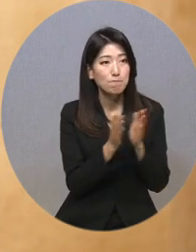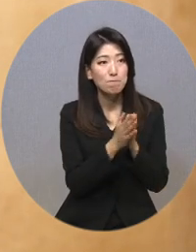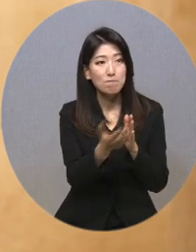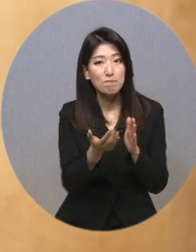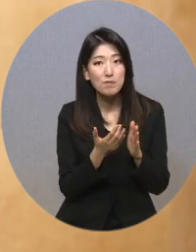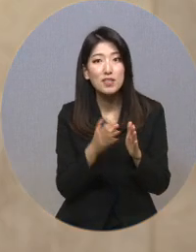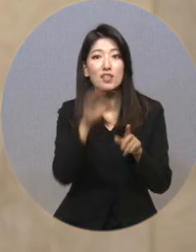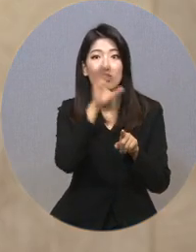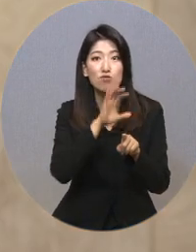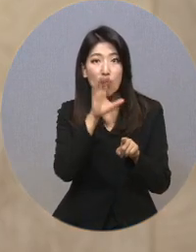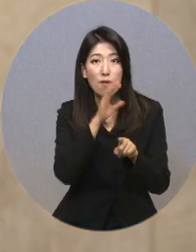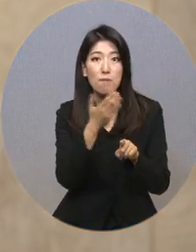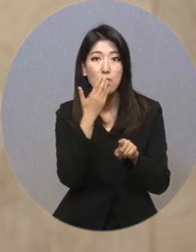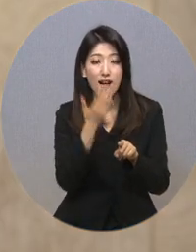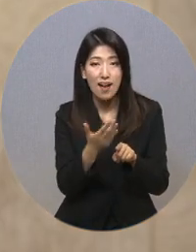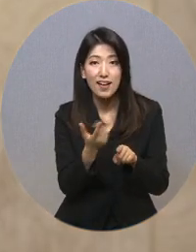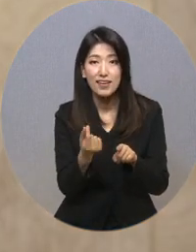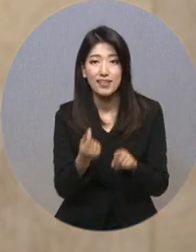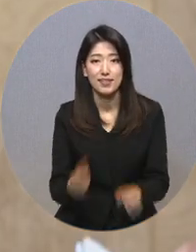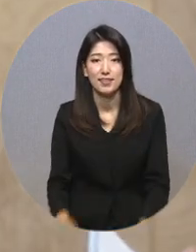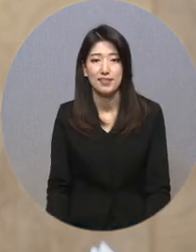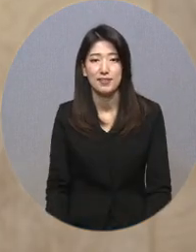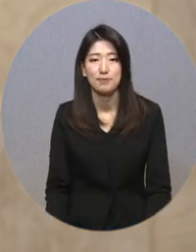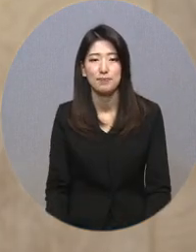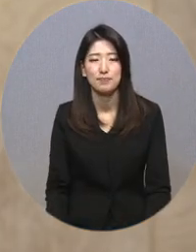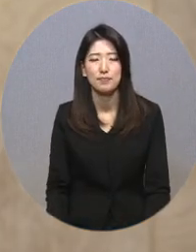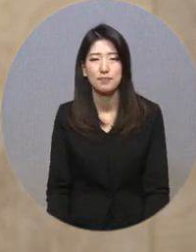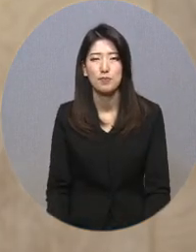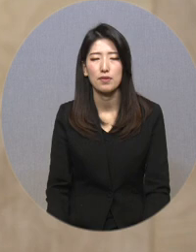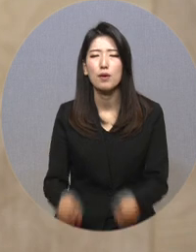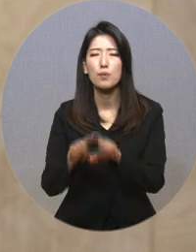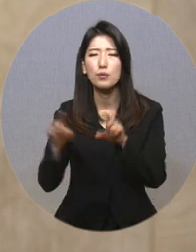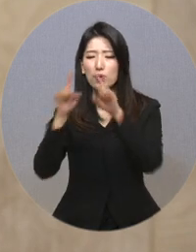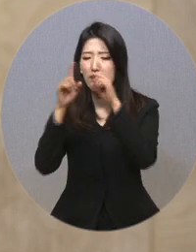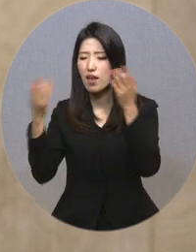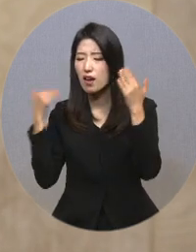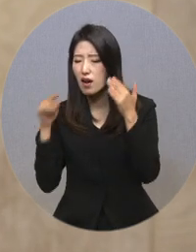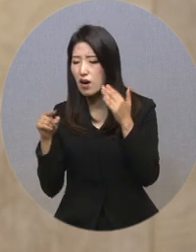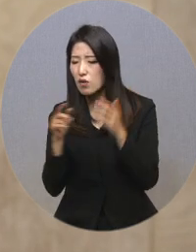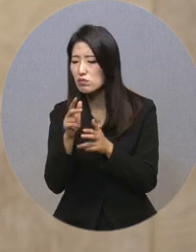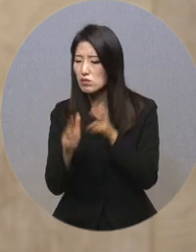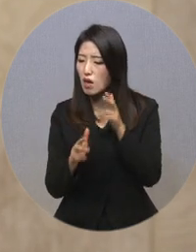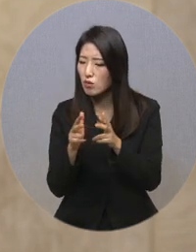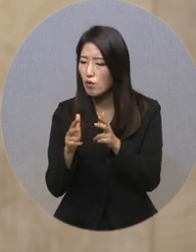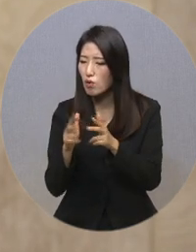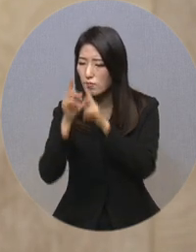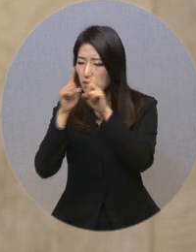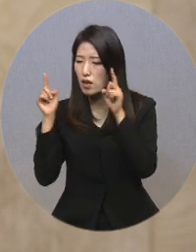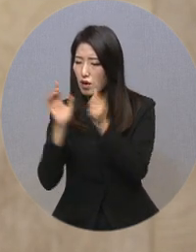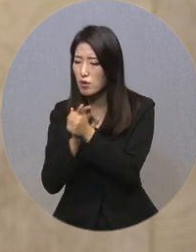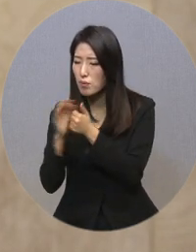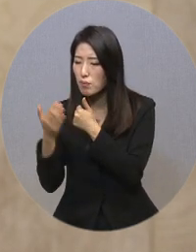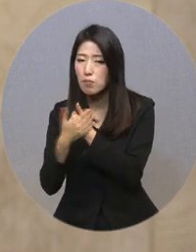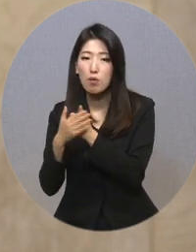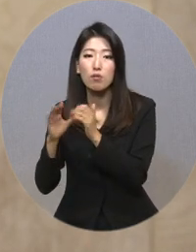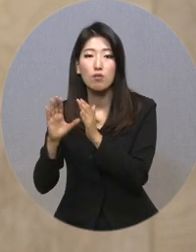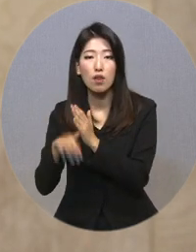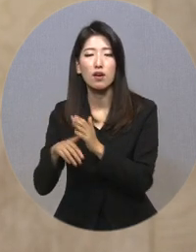주는 건가요? 예. 일반적으로 대학에서 산학 협력이면 산업체와 대학의 협약이나